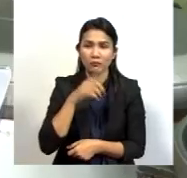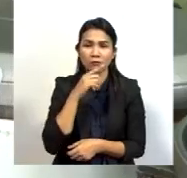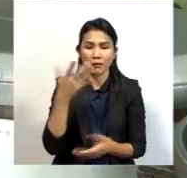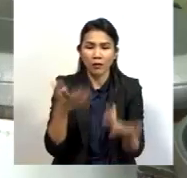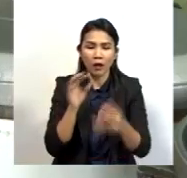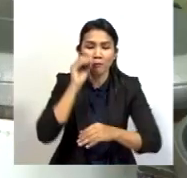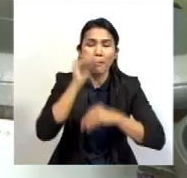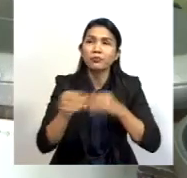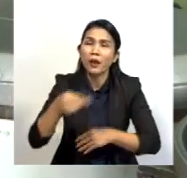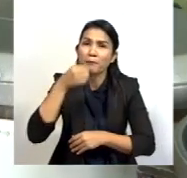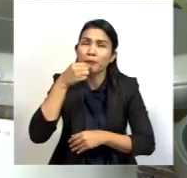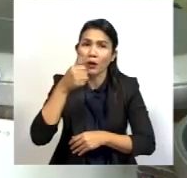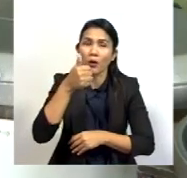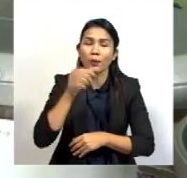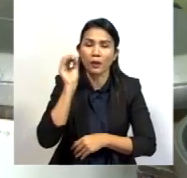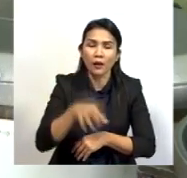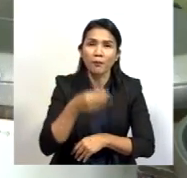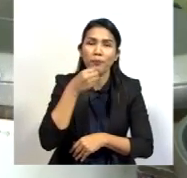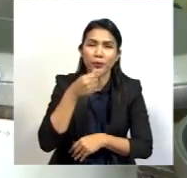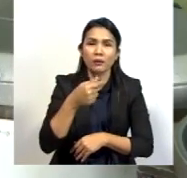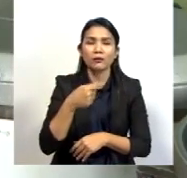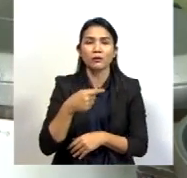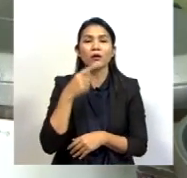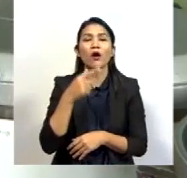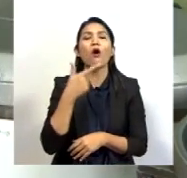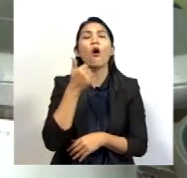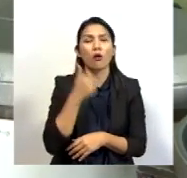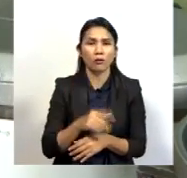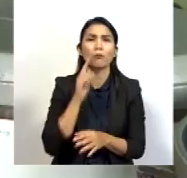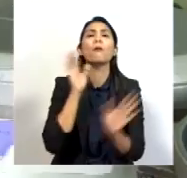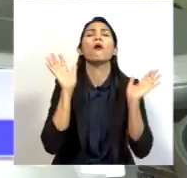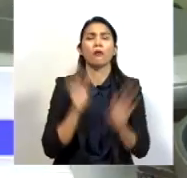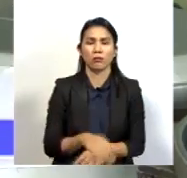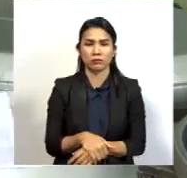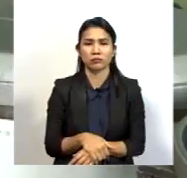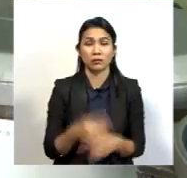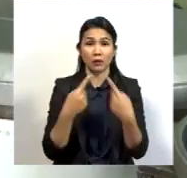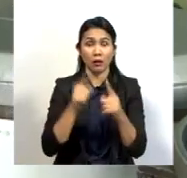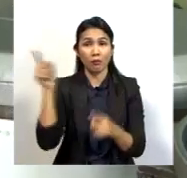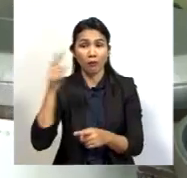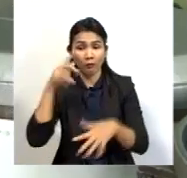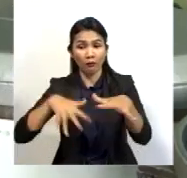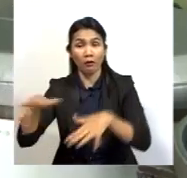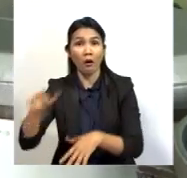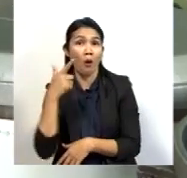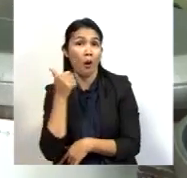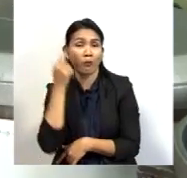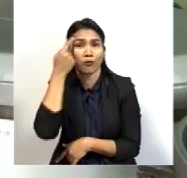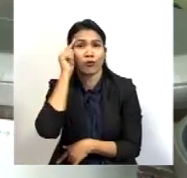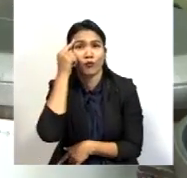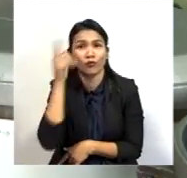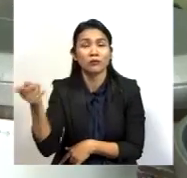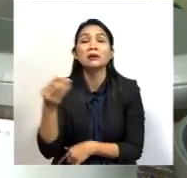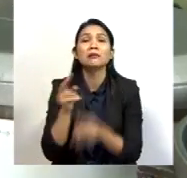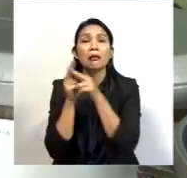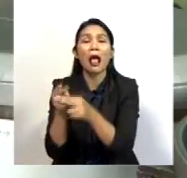ในนั้นน่ะแล้วชิมดูอร่อยแล้วอันนี้ก็คิดว่าจะอร่อยอ่ะก็พอแล้วแต่ไม่รู้ว่าเขาจะอร่อยไหมอยู่ที่คนข้างนอกเขาชิมกันดูว่าเป็นยัง